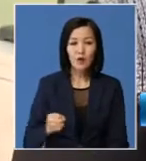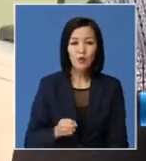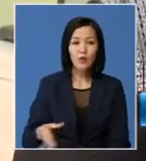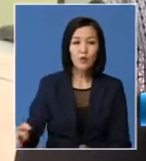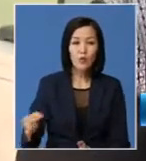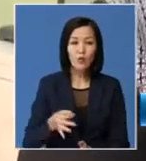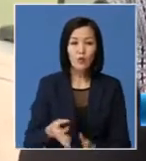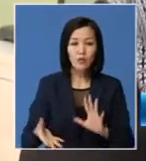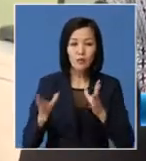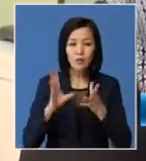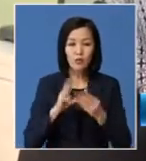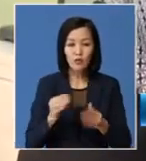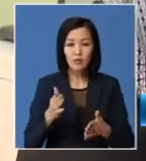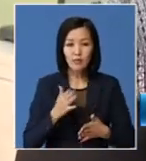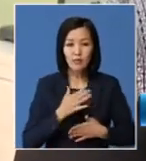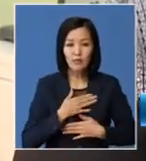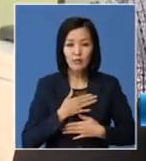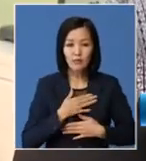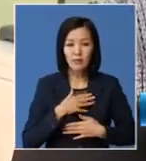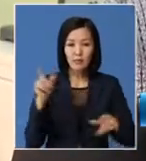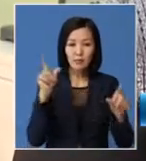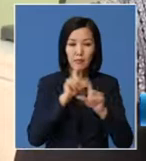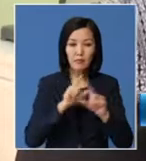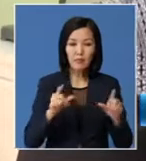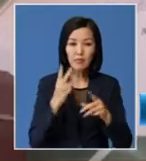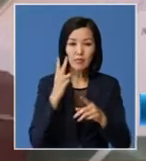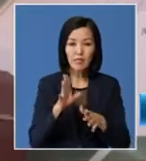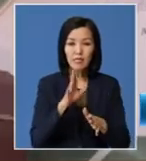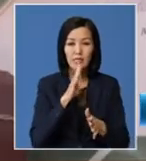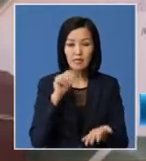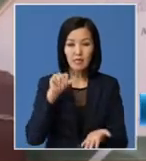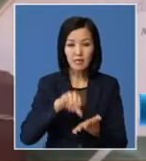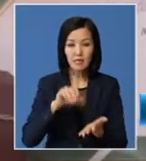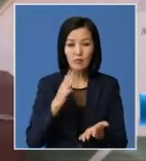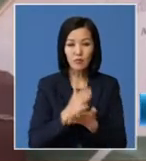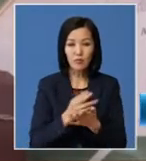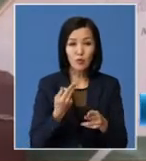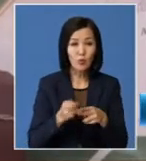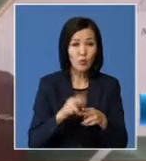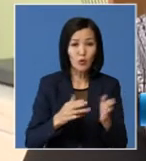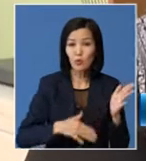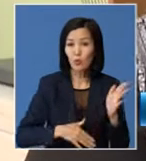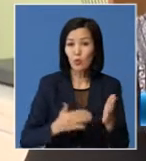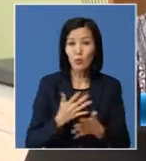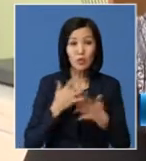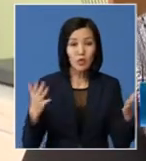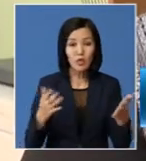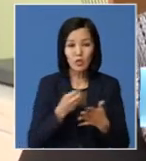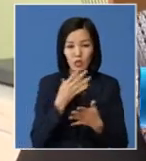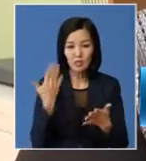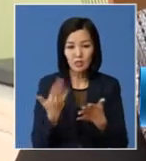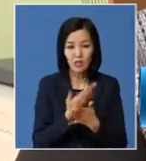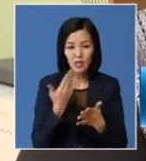бойынша біздің осы Жалғамыз орта мектептің 2 оқушысы қатысып отыр. Өте үлкен қуаныш,